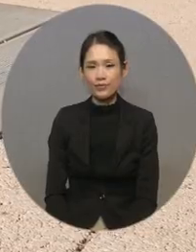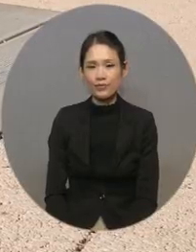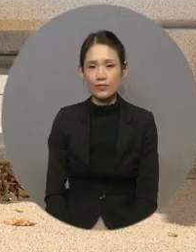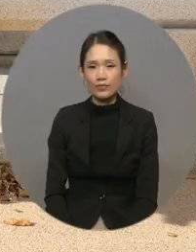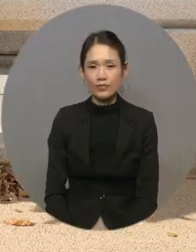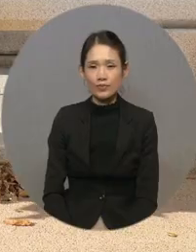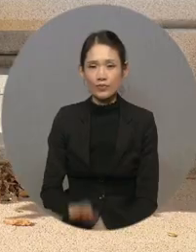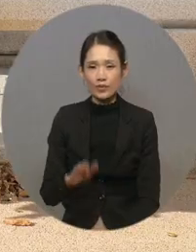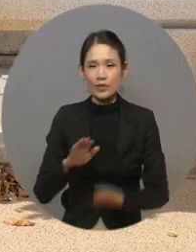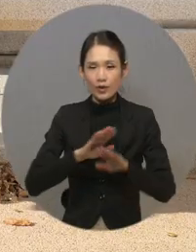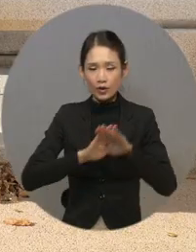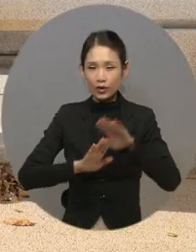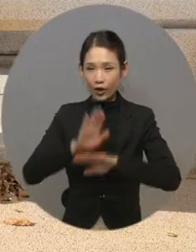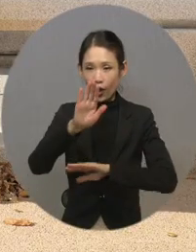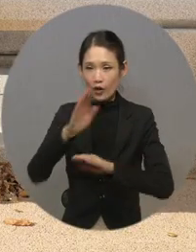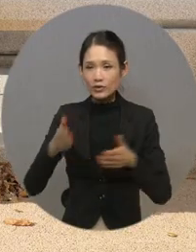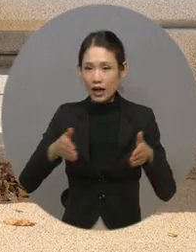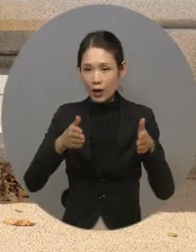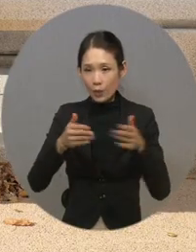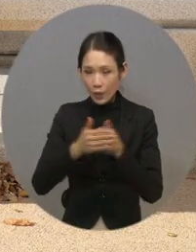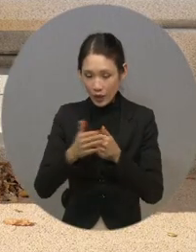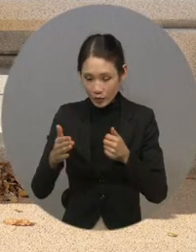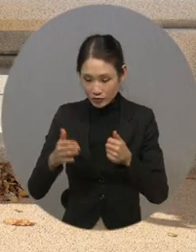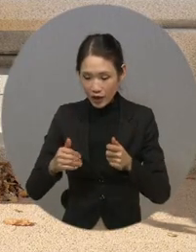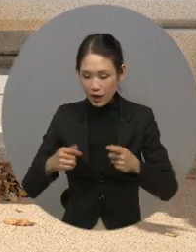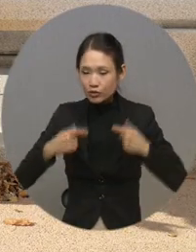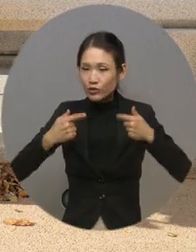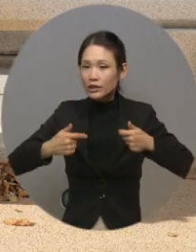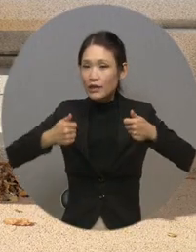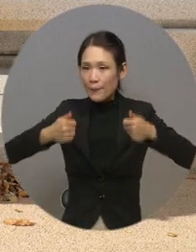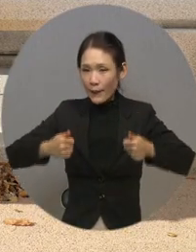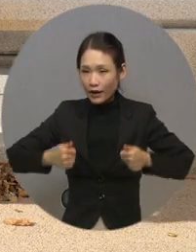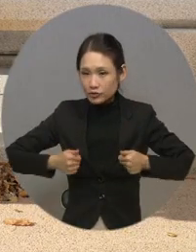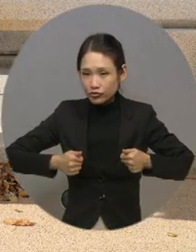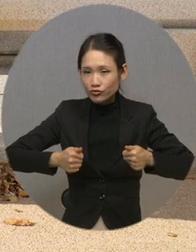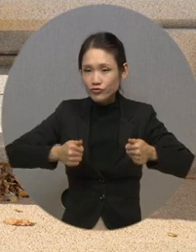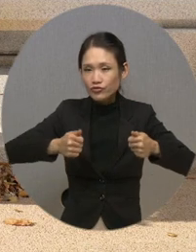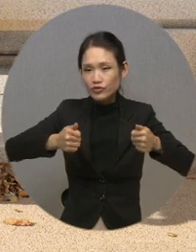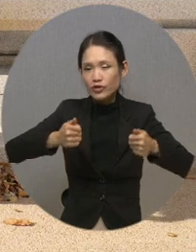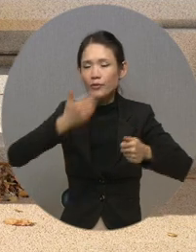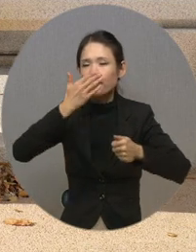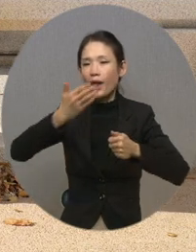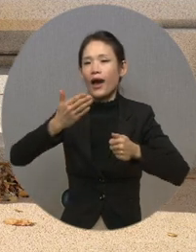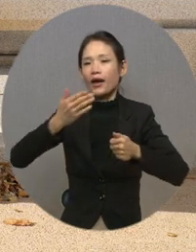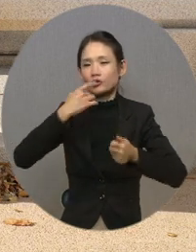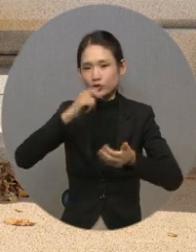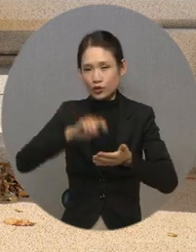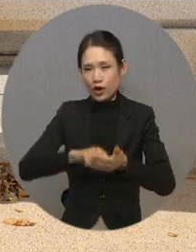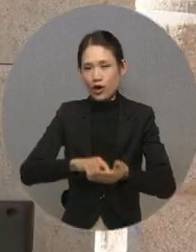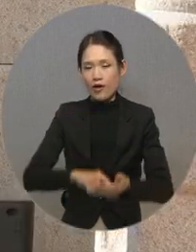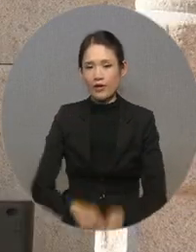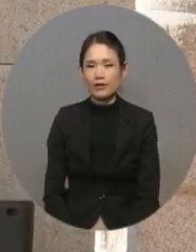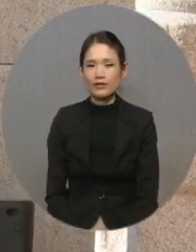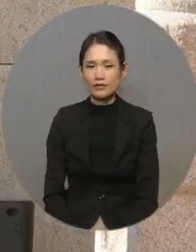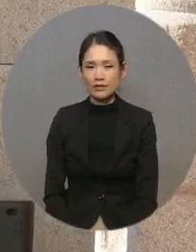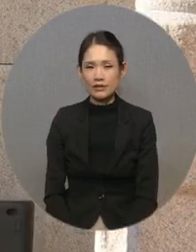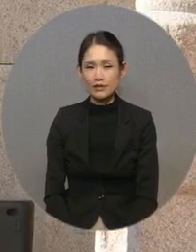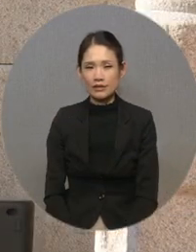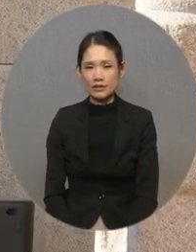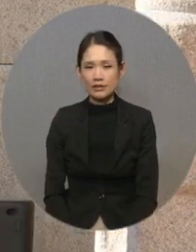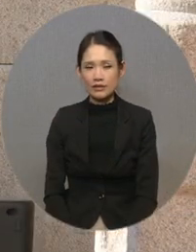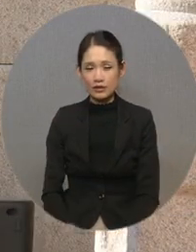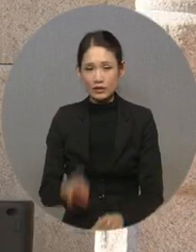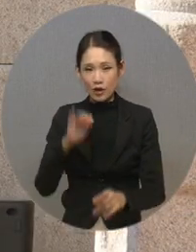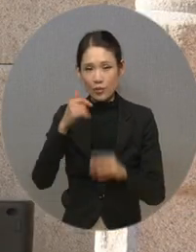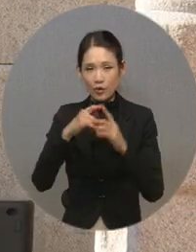그래서 이 경사로 덕분에 휠체어를 타신 분들도 이 경사로를 통해 경복궁 안으로 쉽게 들어갈 수 있습니다. 자, 그럼